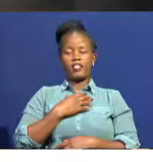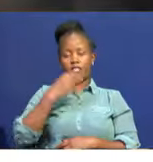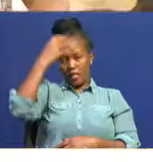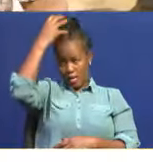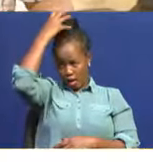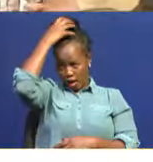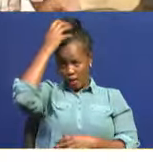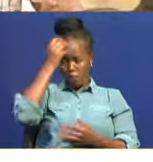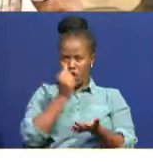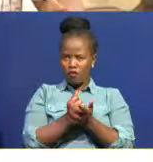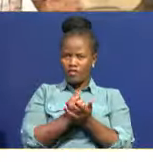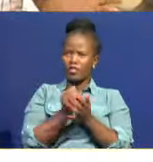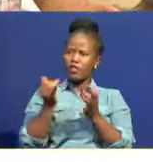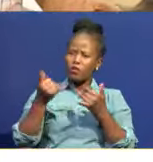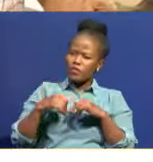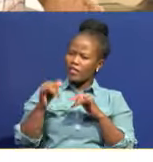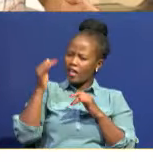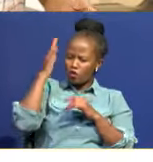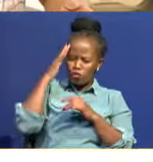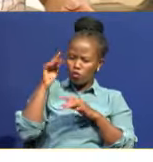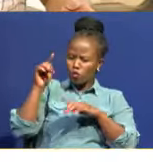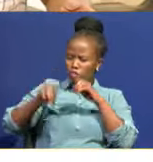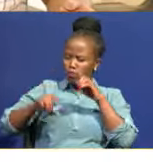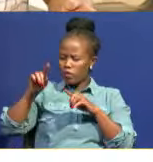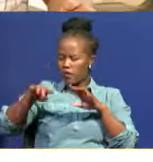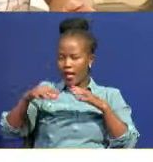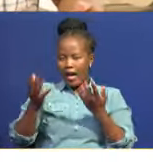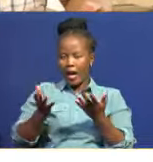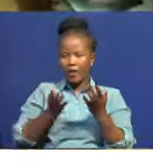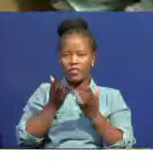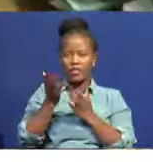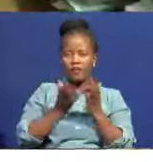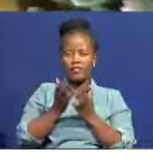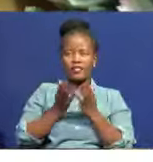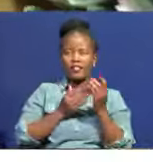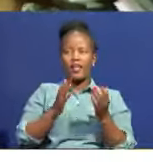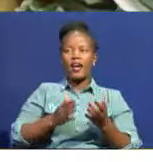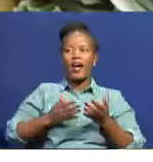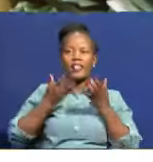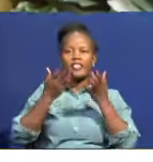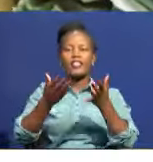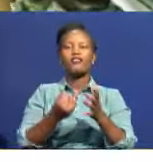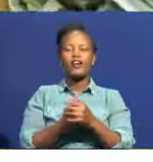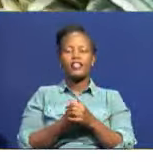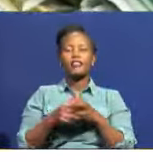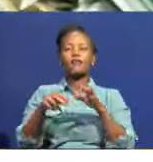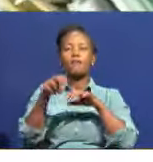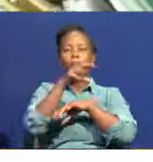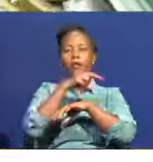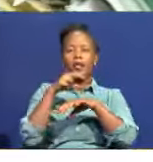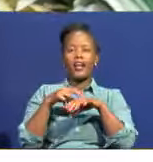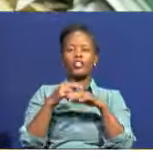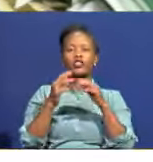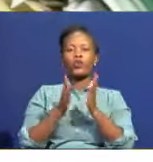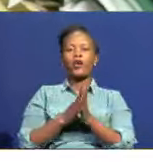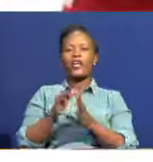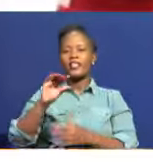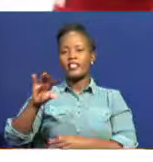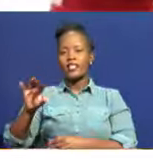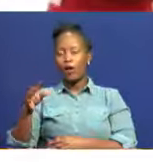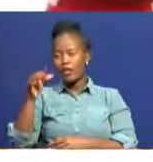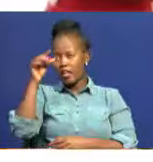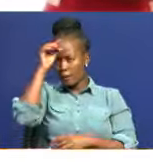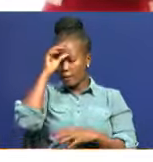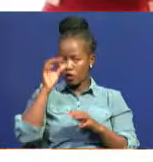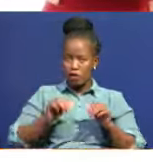Lamu kutathmini utoaji wa huduma na mazingira ya kazi. Wahome alisema kuwa serikali ya kitaifa na zile za kaunti zitaendelea